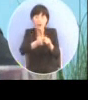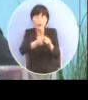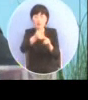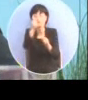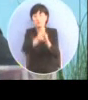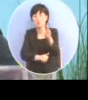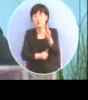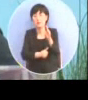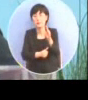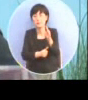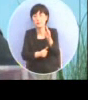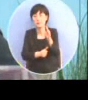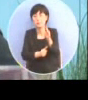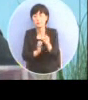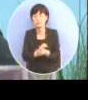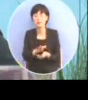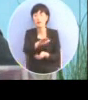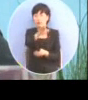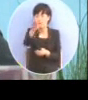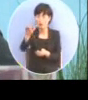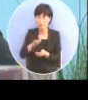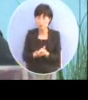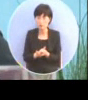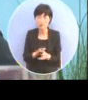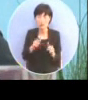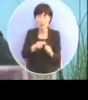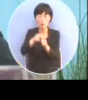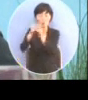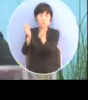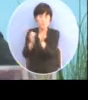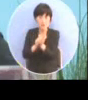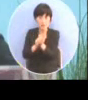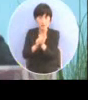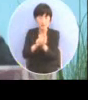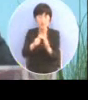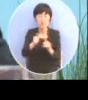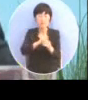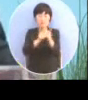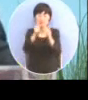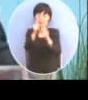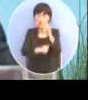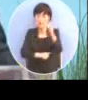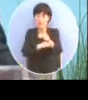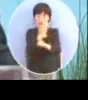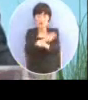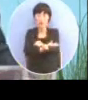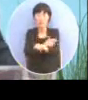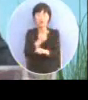thôi. Tư cách của chúng ta không phải tư cách để thất bại.